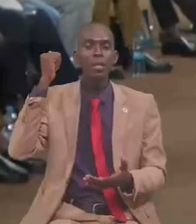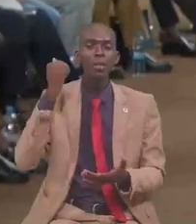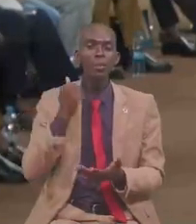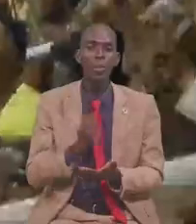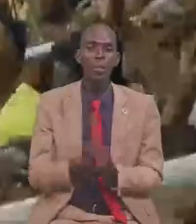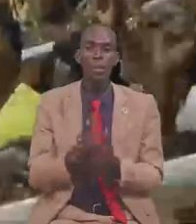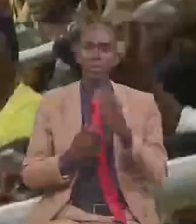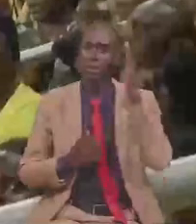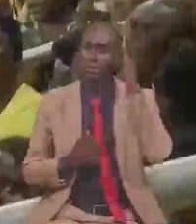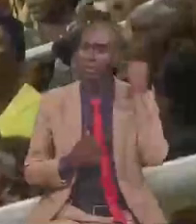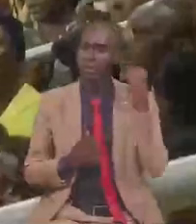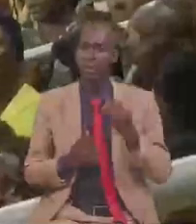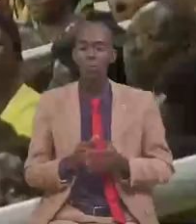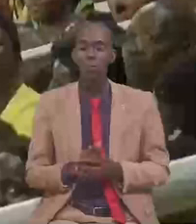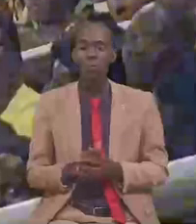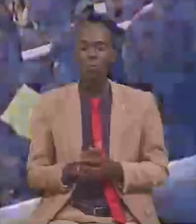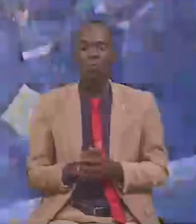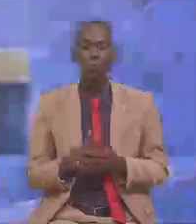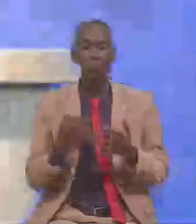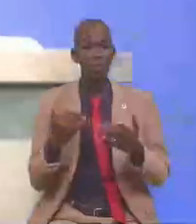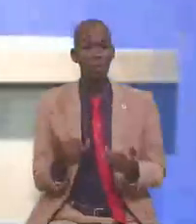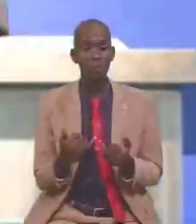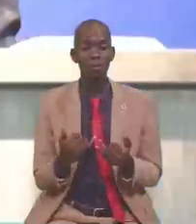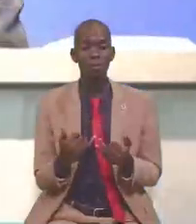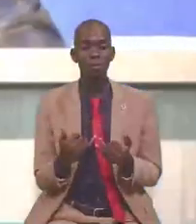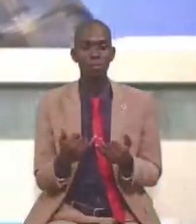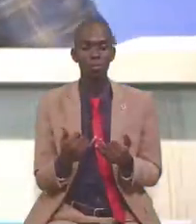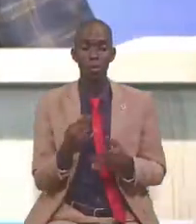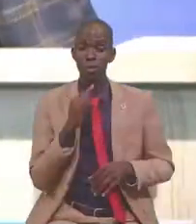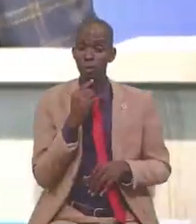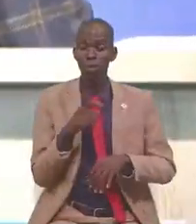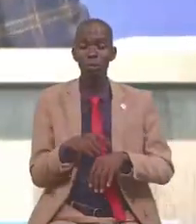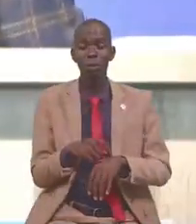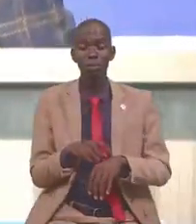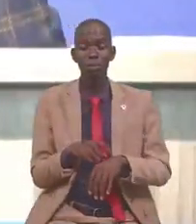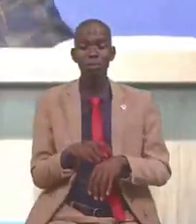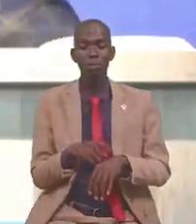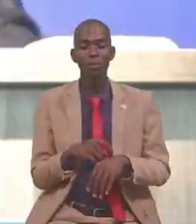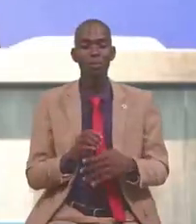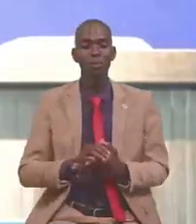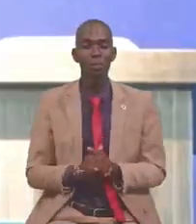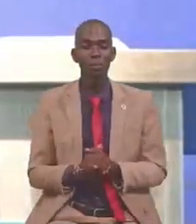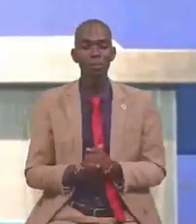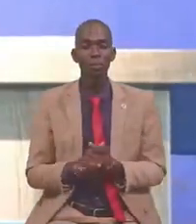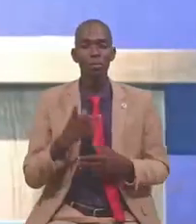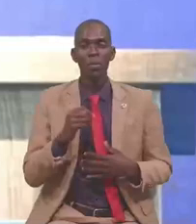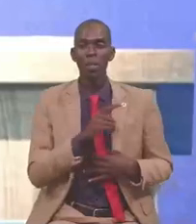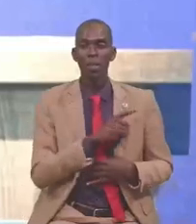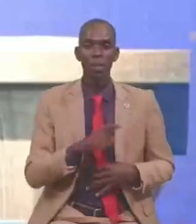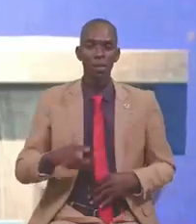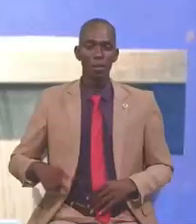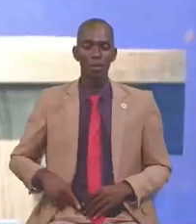Amen. Tête baissée, les yeux fermés. Le Seigneur